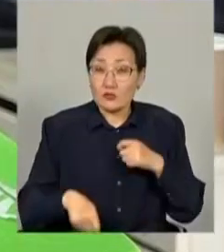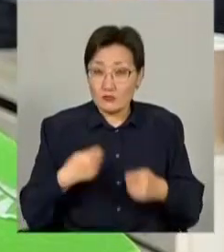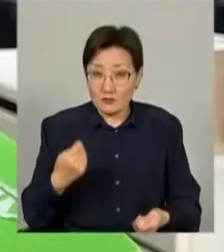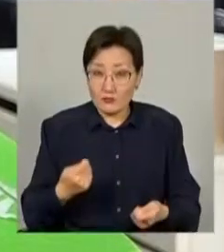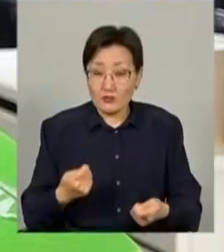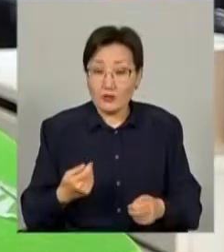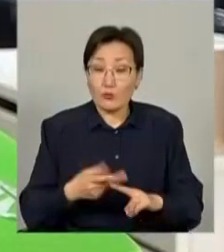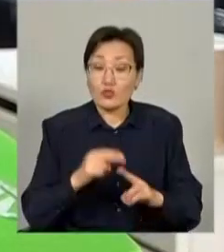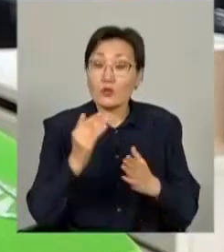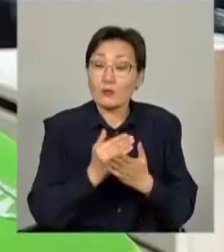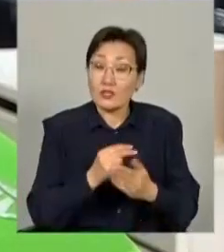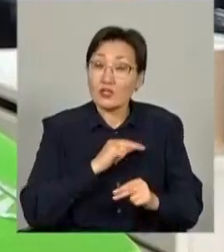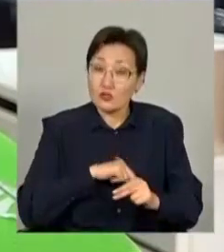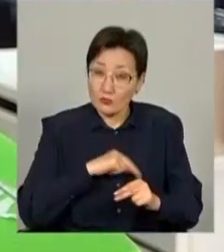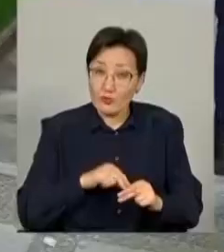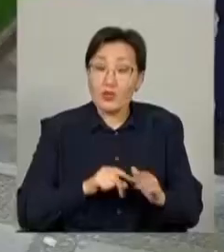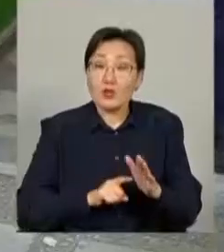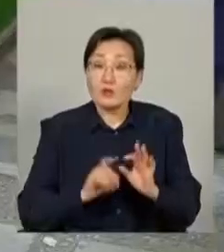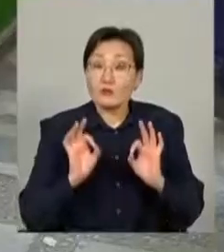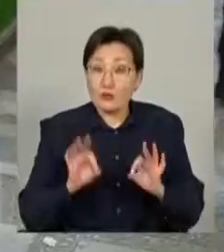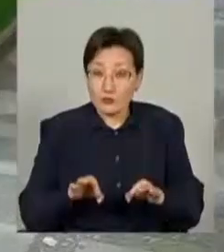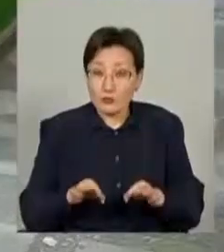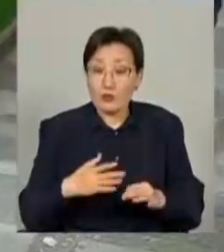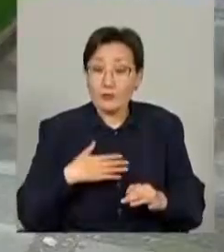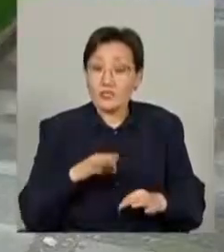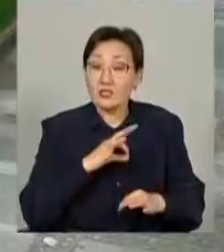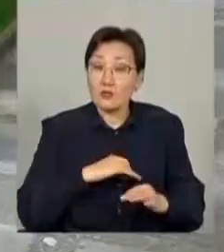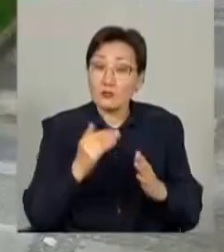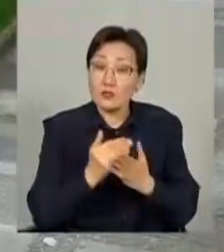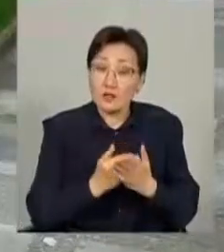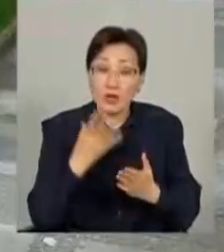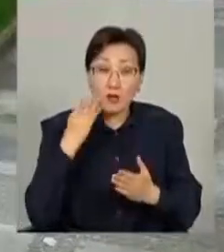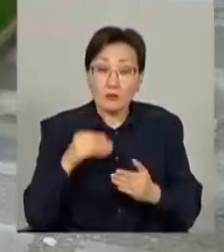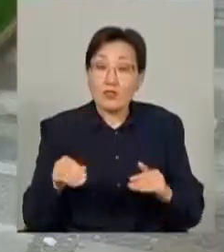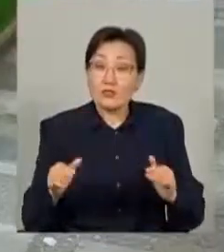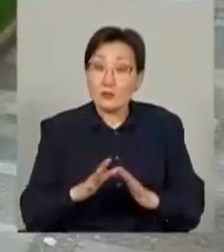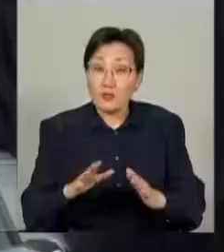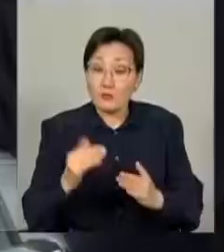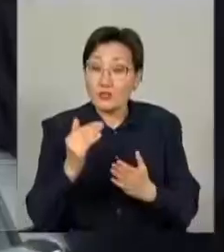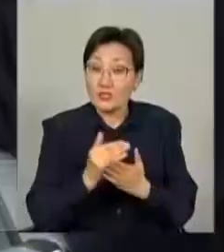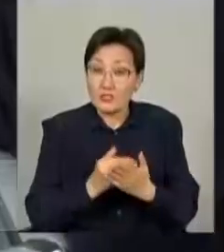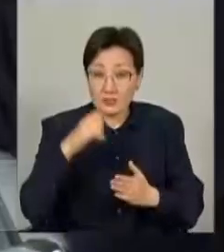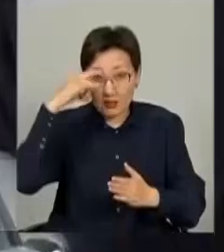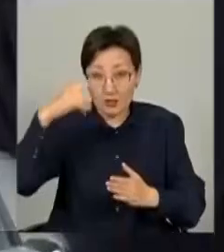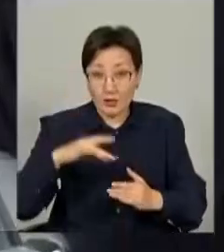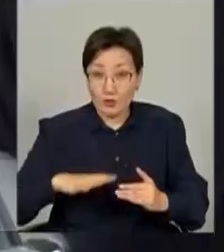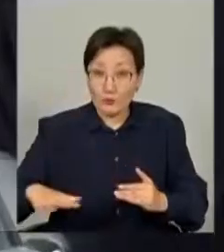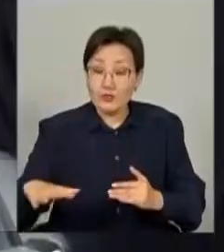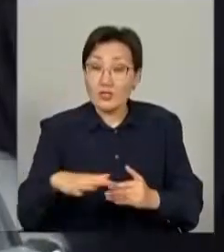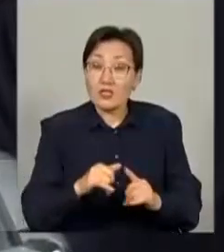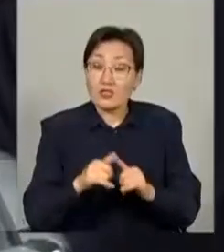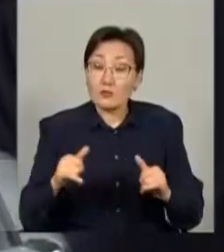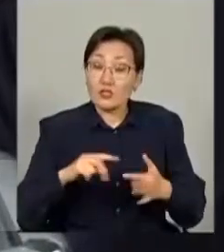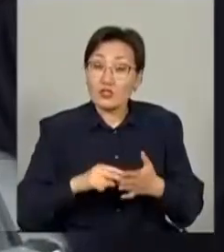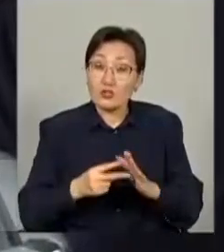жаңағы программаның шыққаны, өте тиімді программа. Жобаны жасаушылар Алматымен шектеліп қалмай, бағдарламаны ел аумағына да таратуды